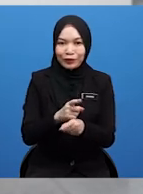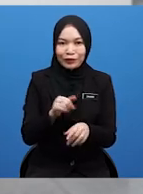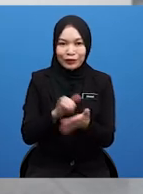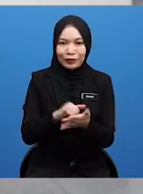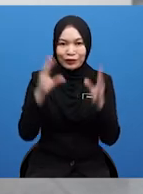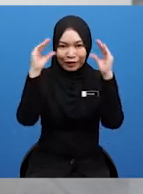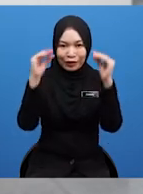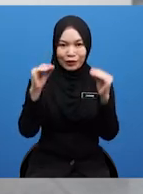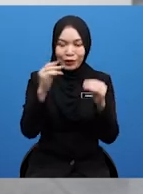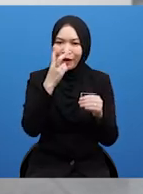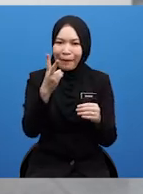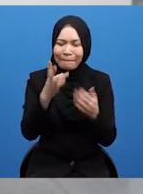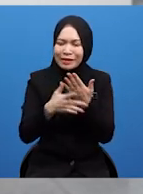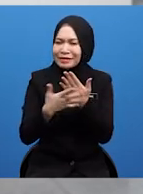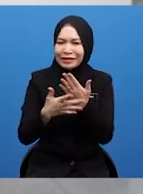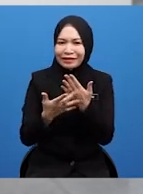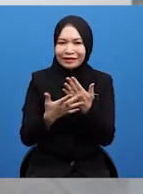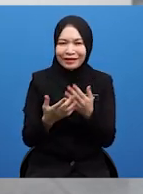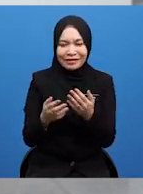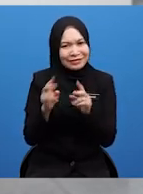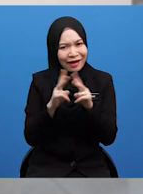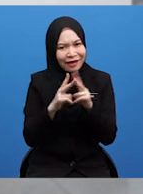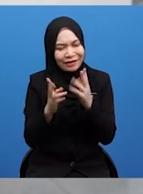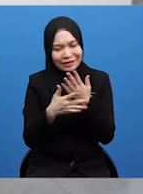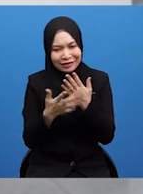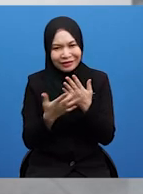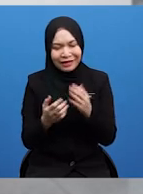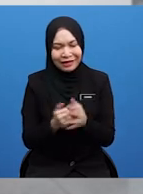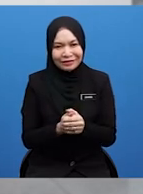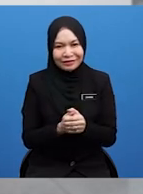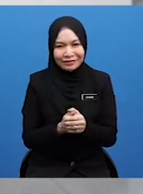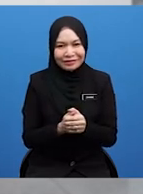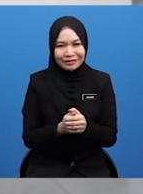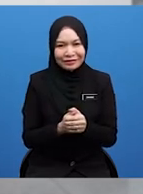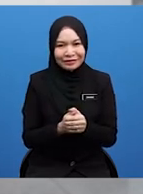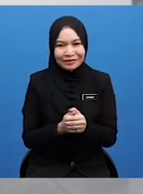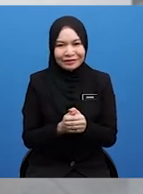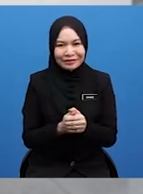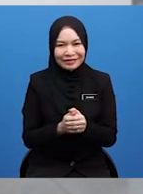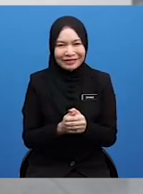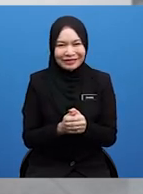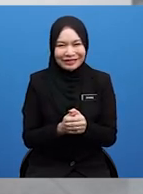nampak modal kedengaran mudah dan juga